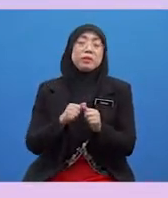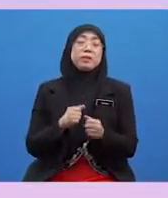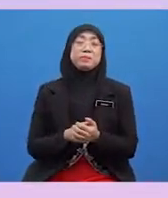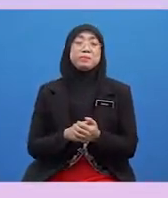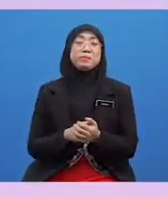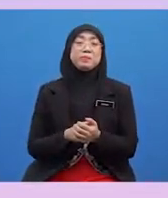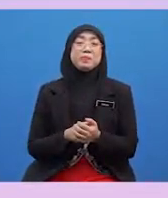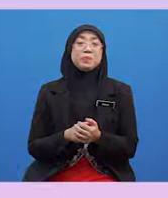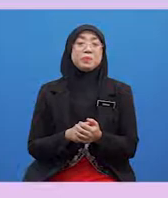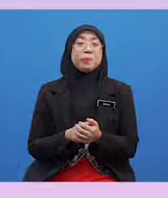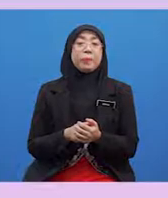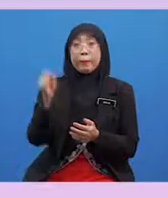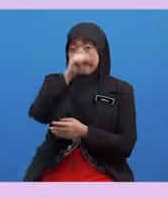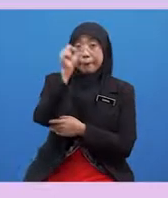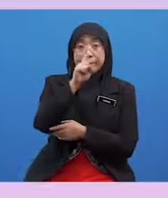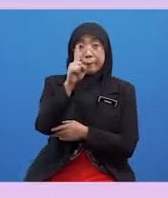Jawapan.